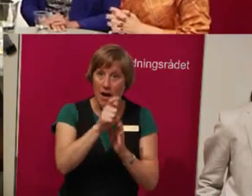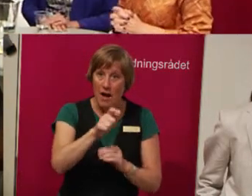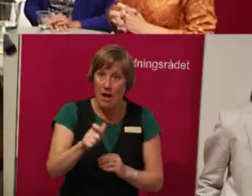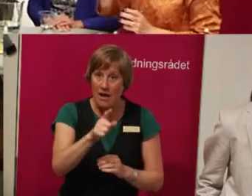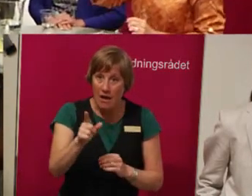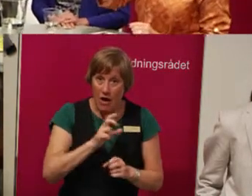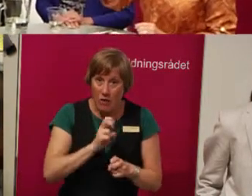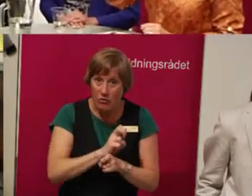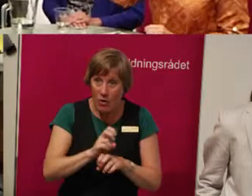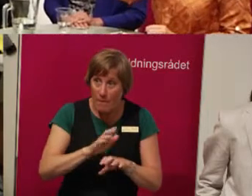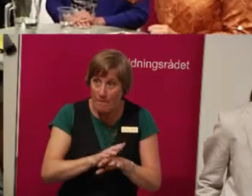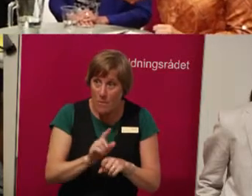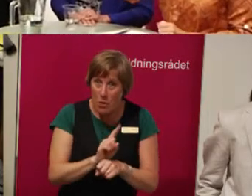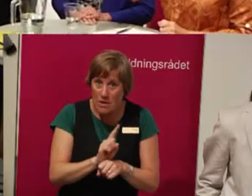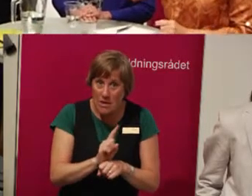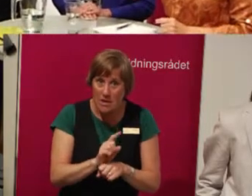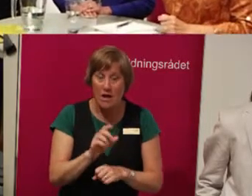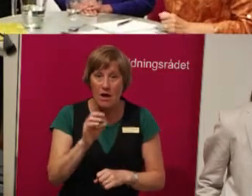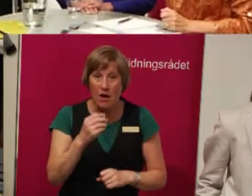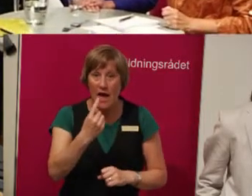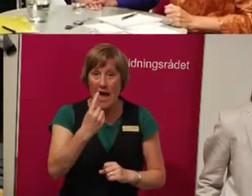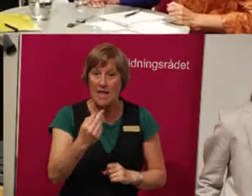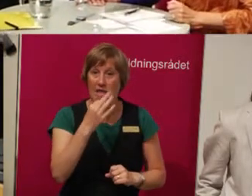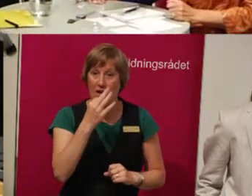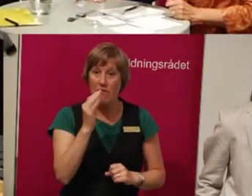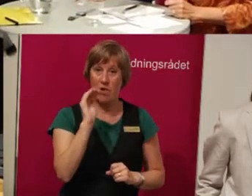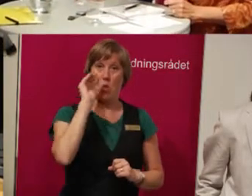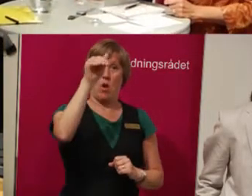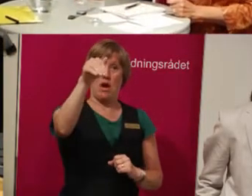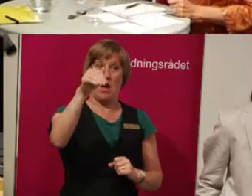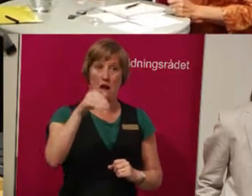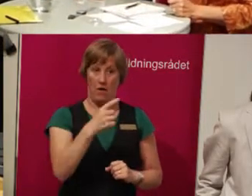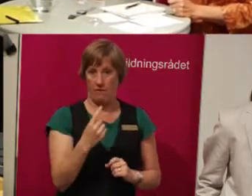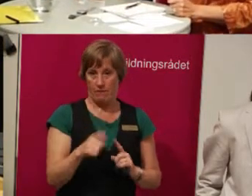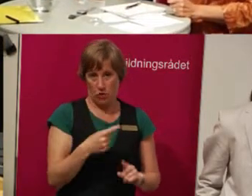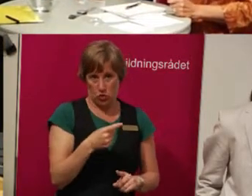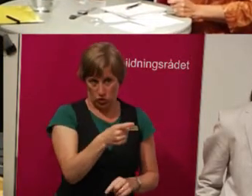tiden? En till där uppe också. Ja. Men här först.